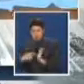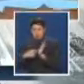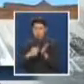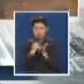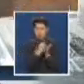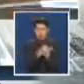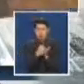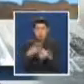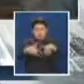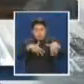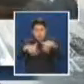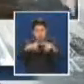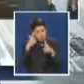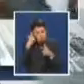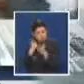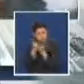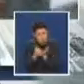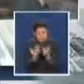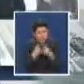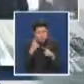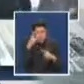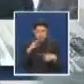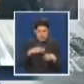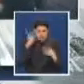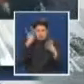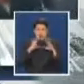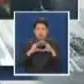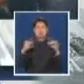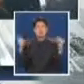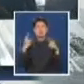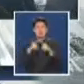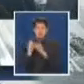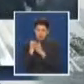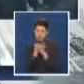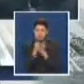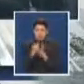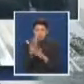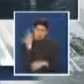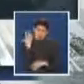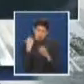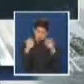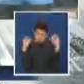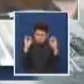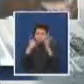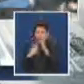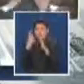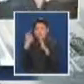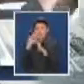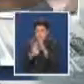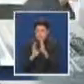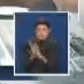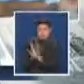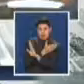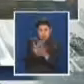าการช่วยเหลือในเรื่องของทรัพย์สินเนี่ยผ่อนคลายแล้วก็จะมีการช่วยเหลือแบบในรูปแบบที่ไม่เคยทำมาก่อนนะซึ่งเราก็ปรึกษากันตั้ง